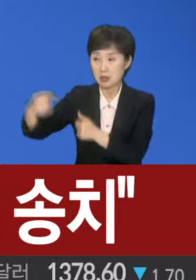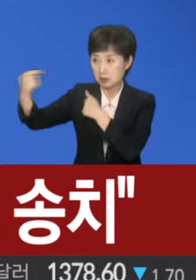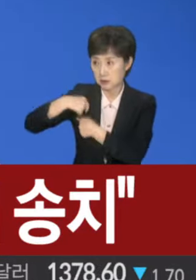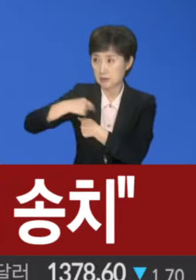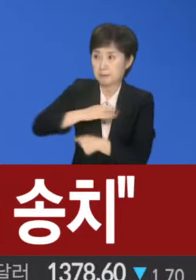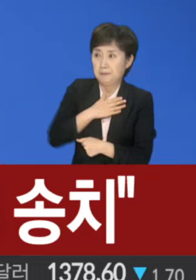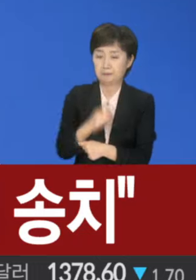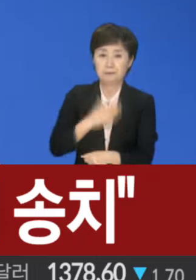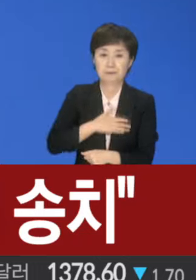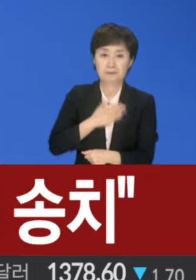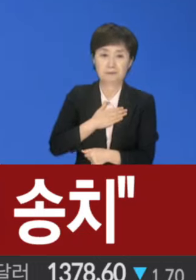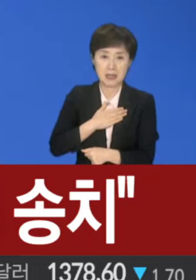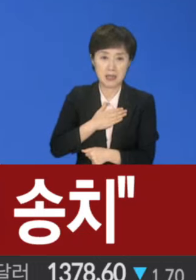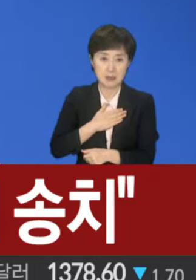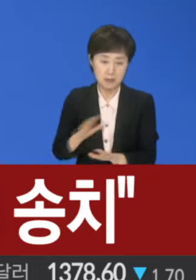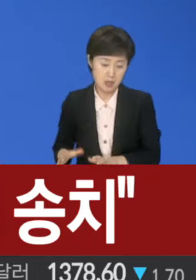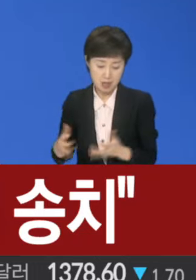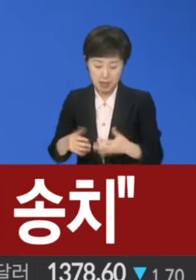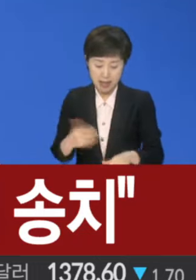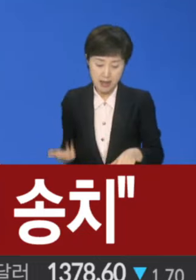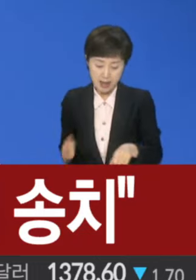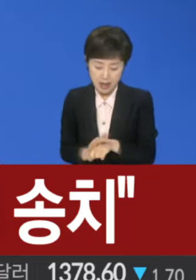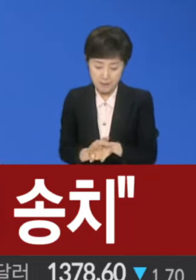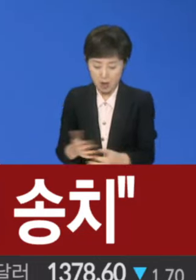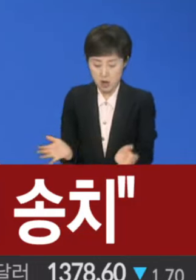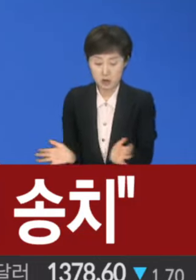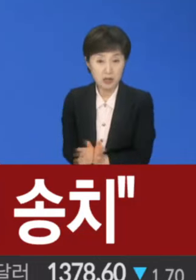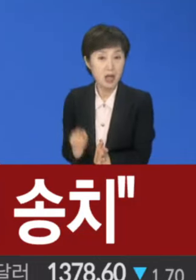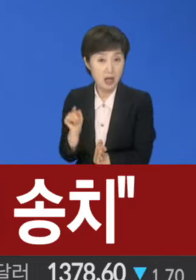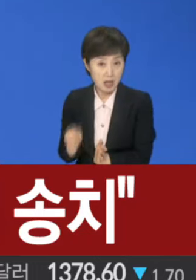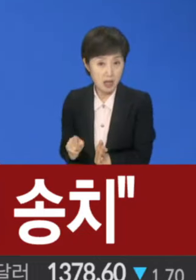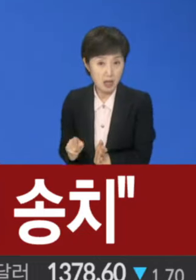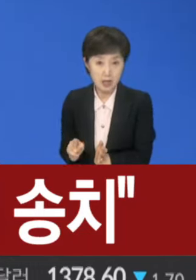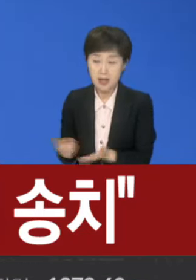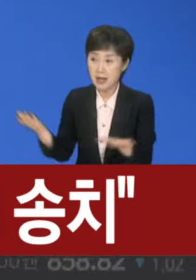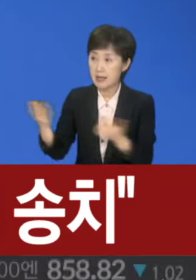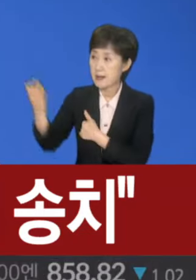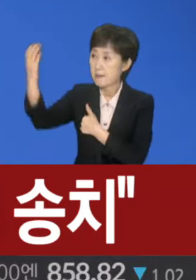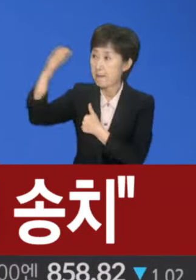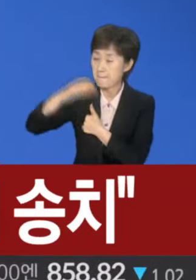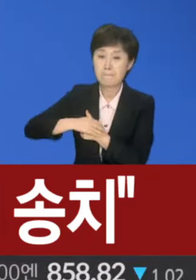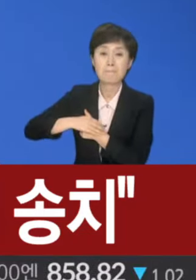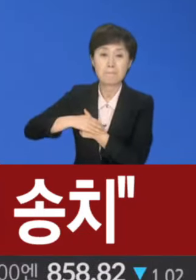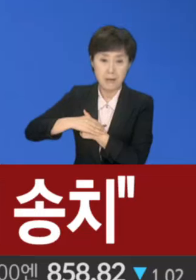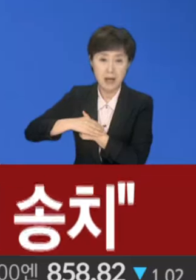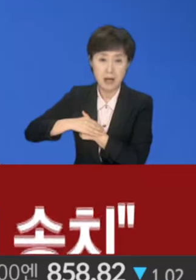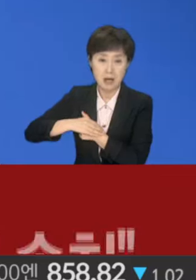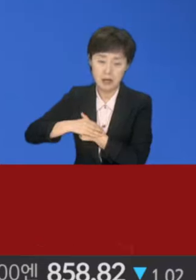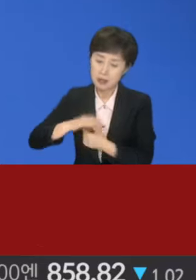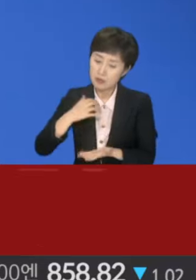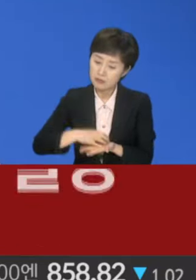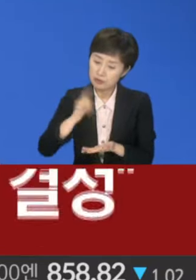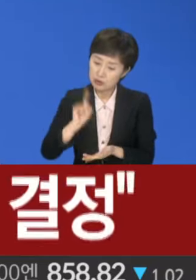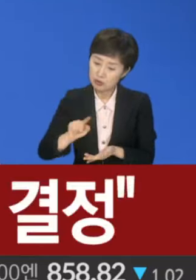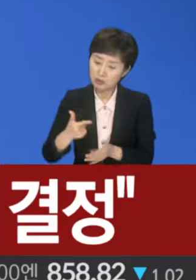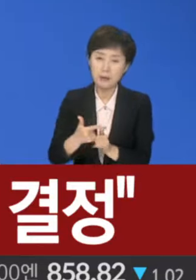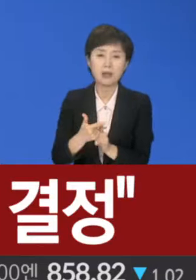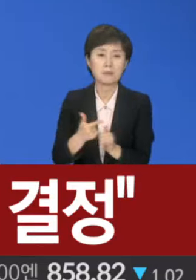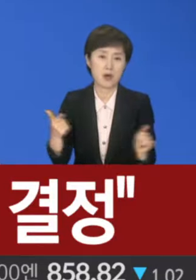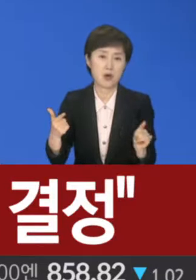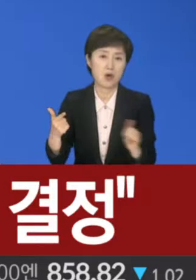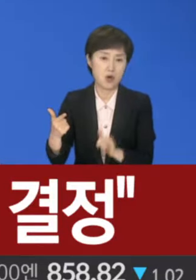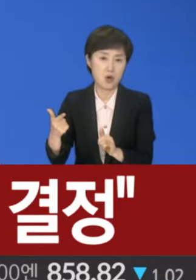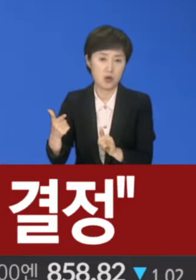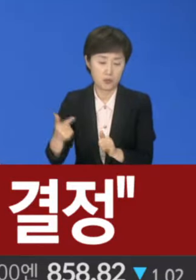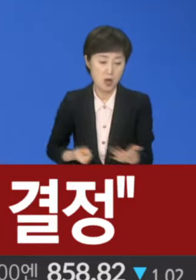따라 이 신속기동부대와 그 지원부대로서 포병여단 및 직할부대 등 1,600명의 해병대